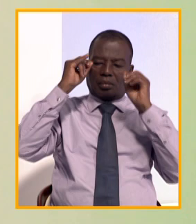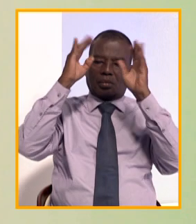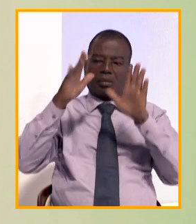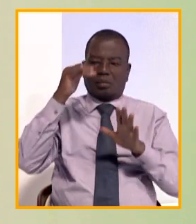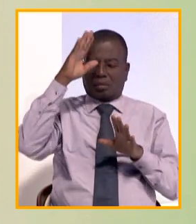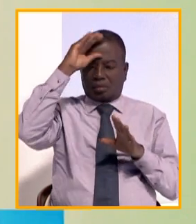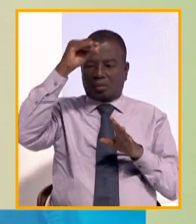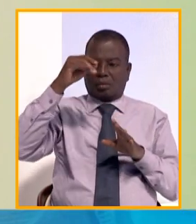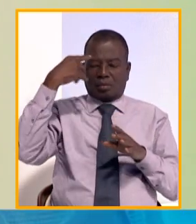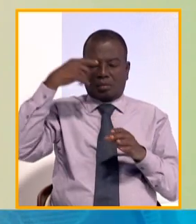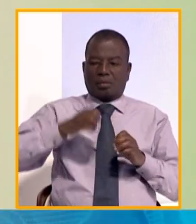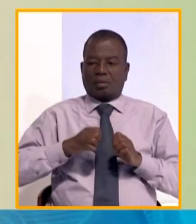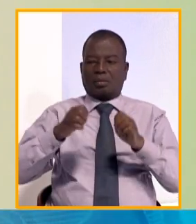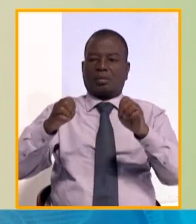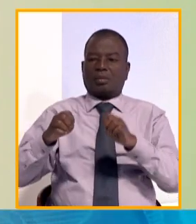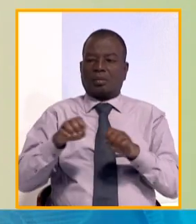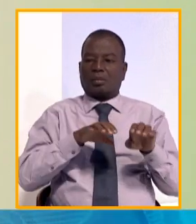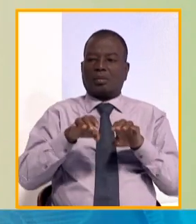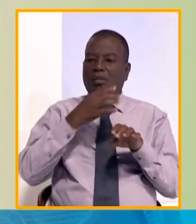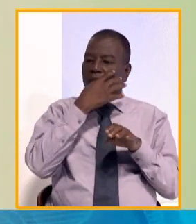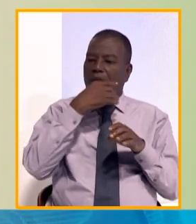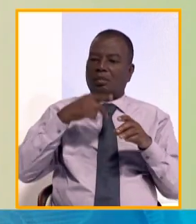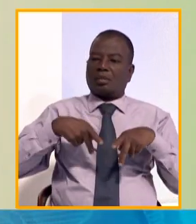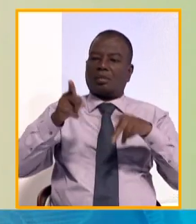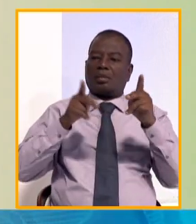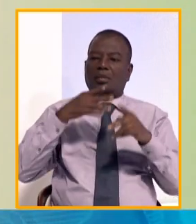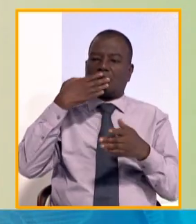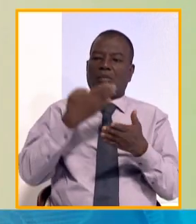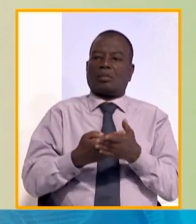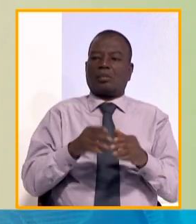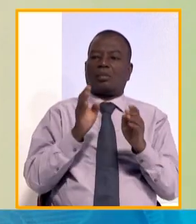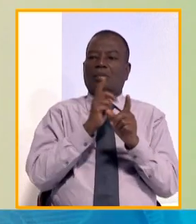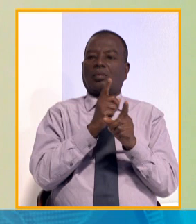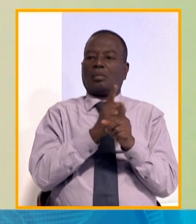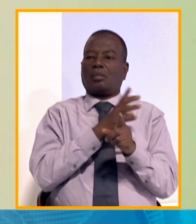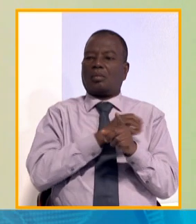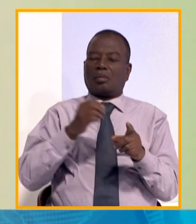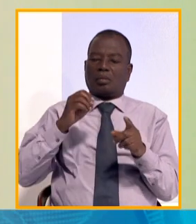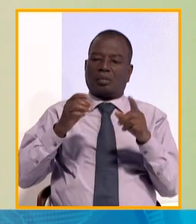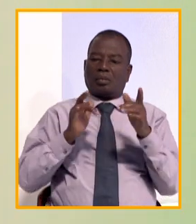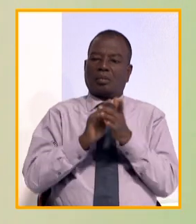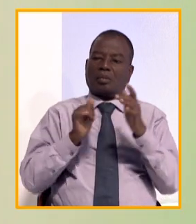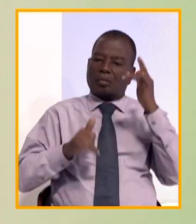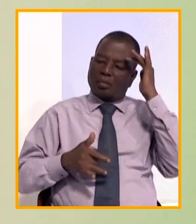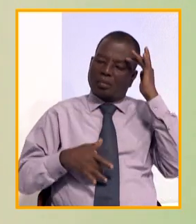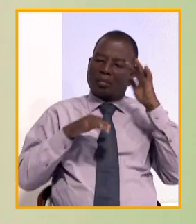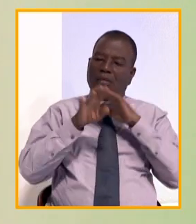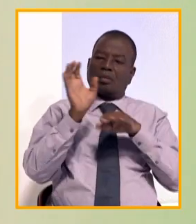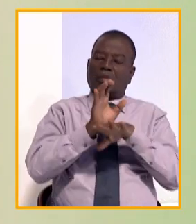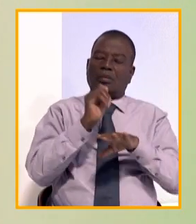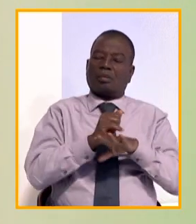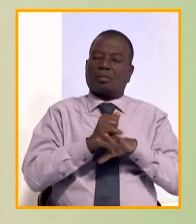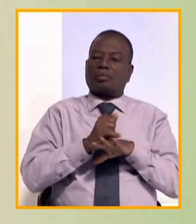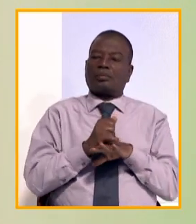Ivoiriens pour les efforts consentis qui ont permis la bonne maîtrise de la pandémie en Côte